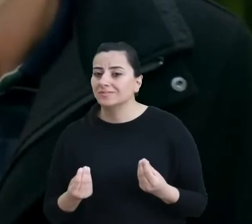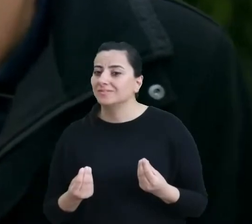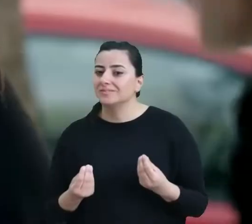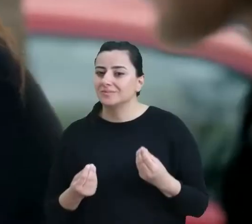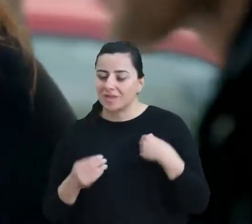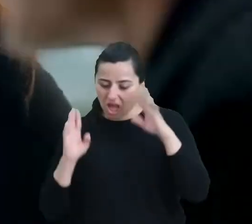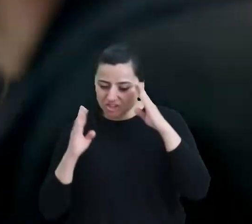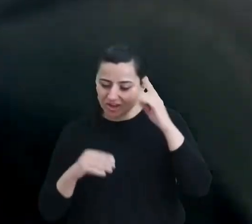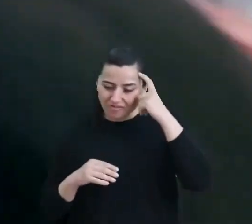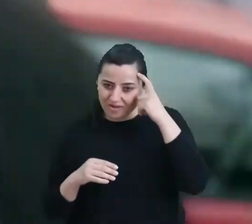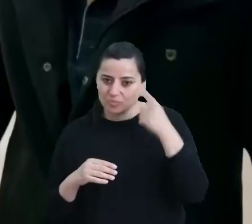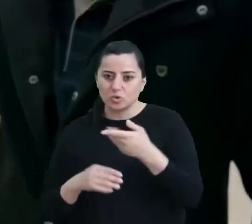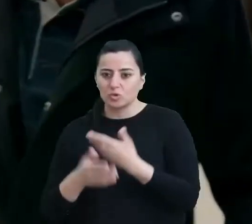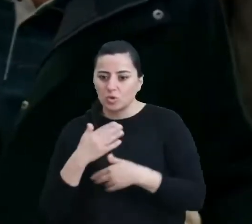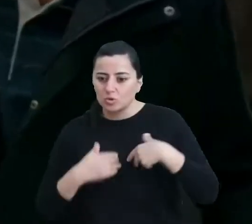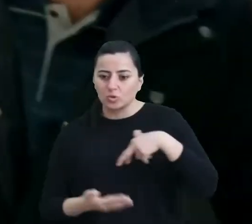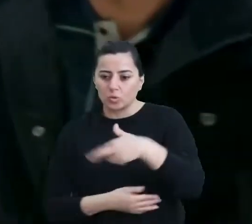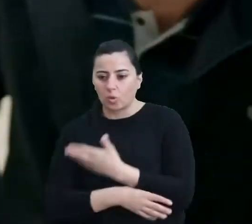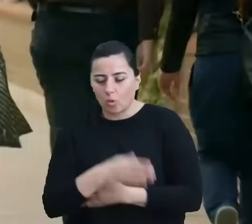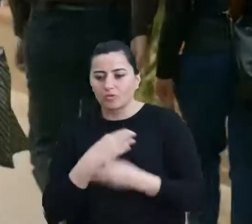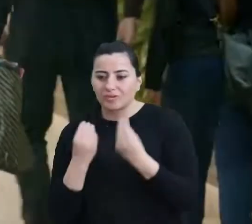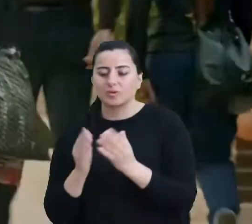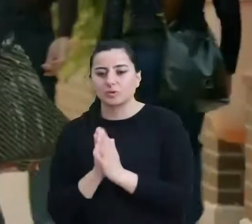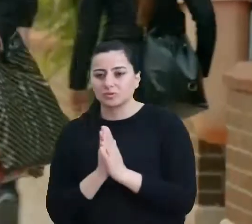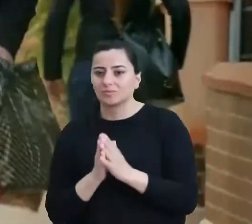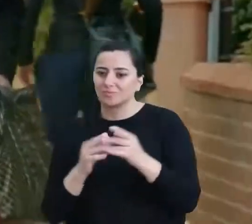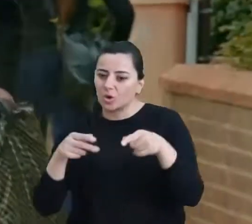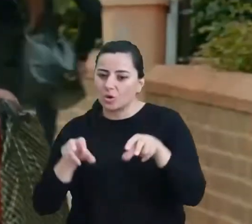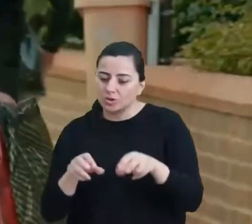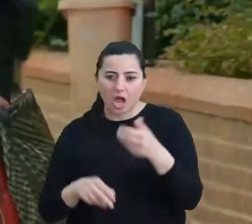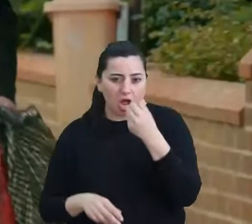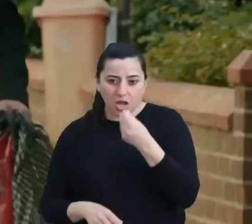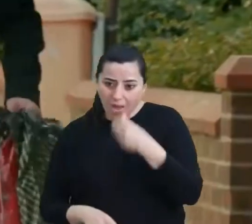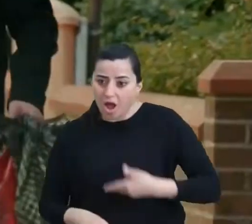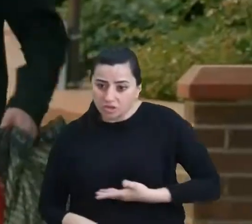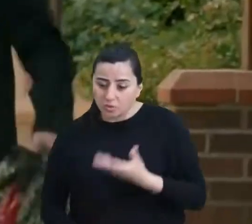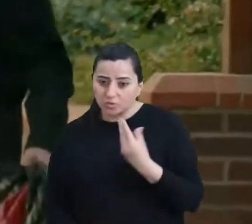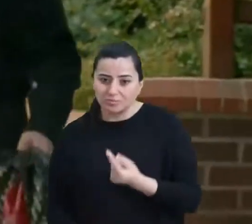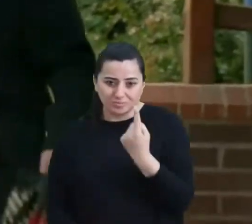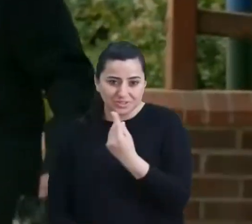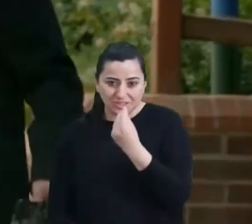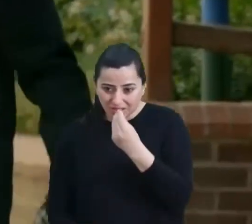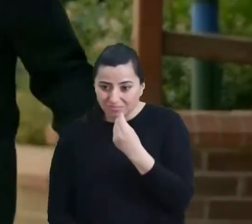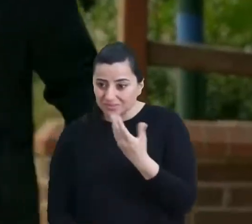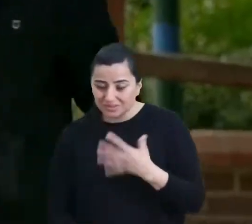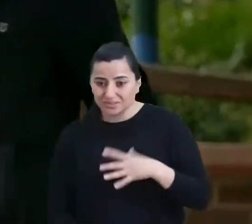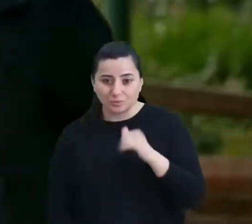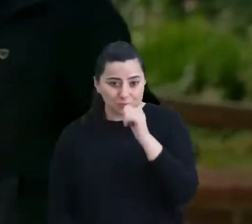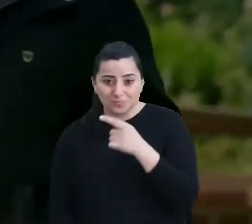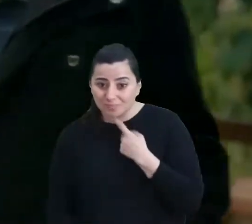ulan eşek kafam, yoruldun mu? Bütün gün yürüttüm seni oradanları. Oturak senin karnın da acıkmıştır. Bir şeyler hiç susamışsındır